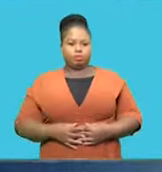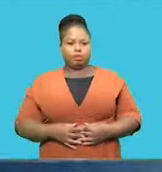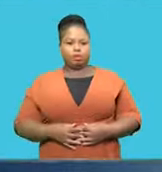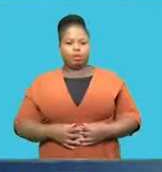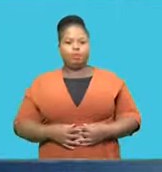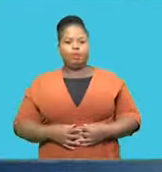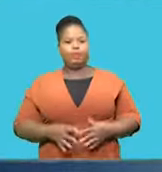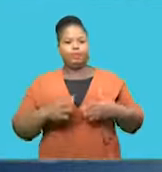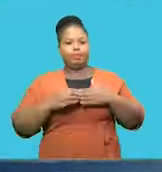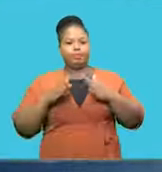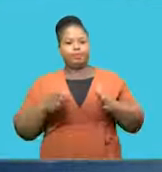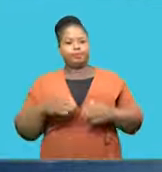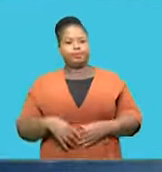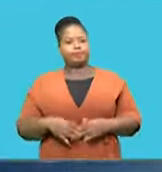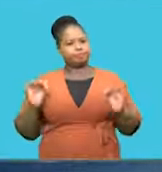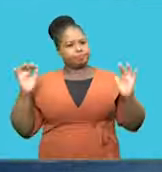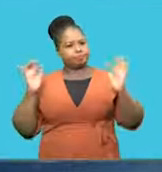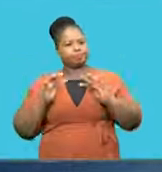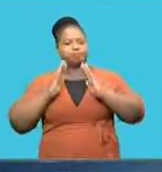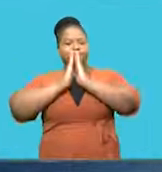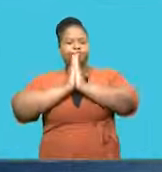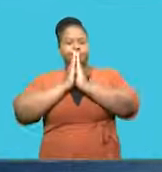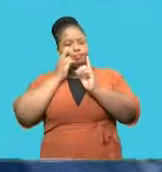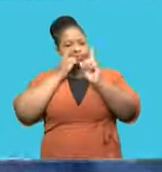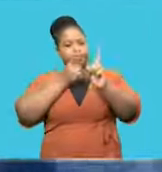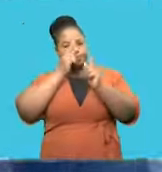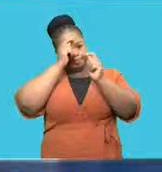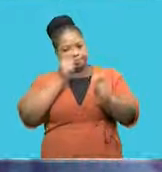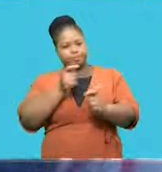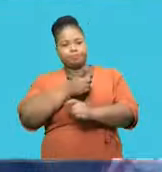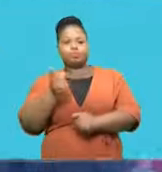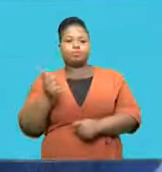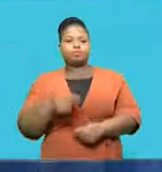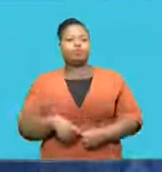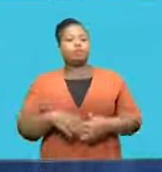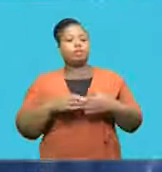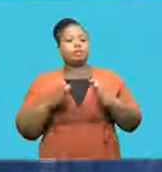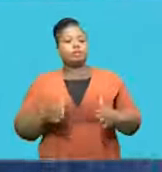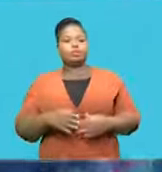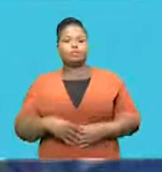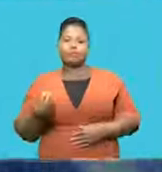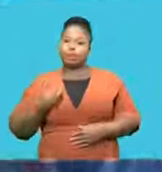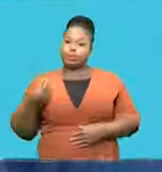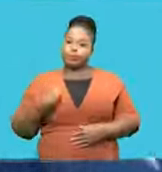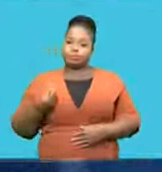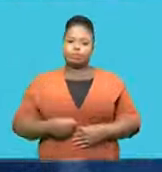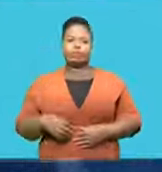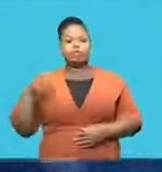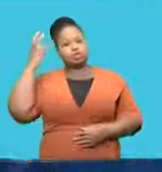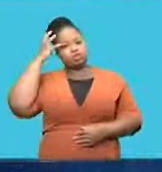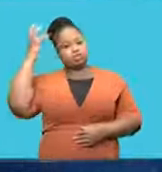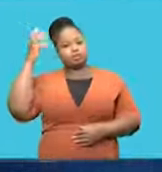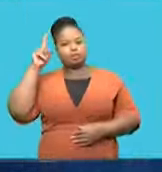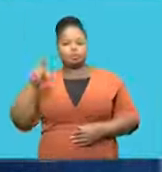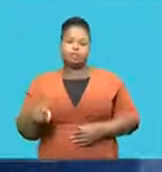ka-2023. Ubuholi baseGoli busingathe le nkonzo ngenhloso yokunikeza amalungu eqembu esifundazweni amatshitshi kanye nezinduna iyithuba